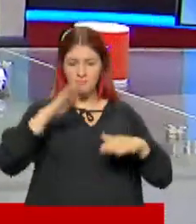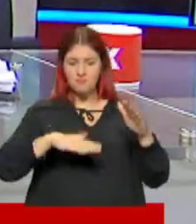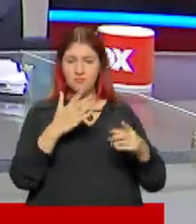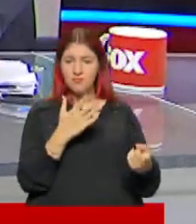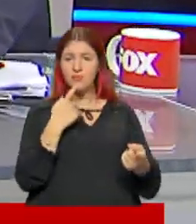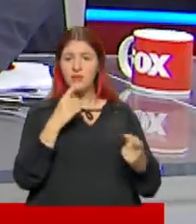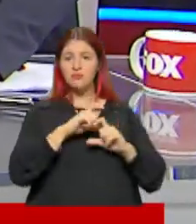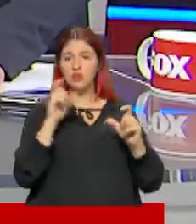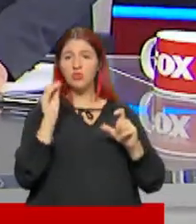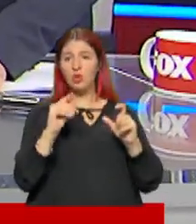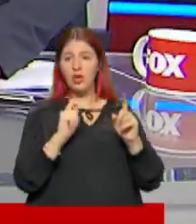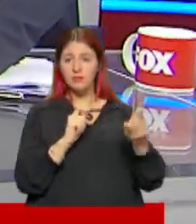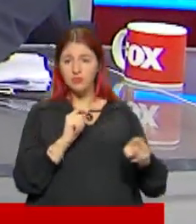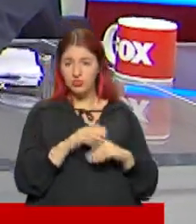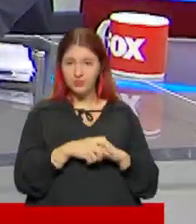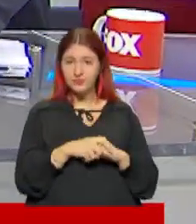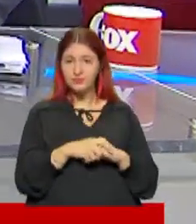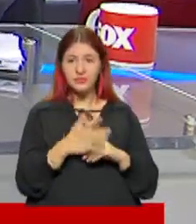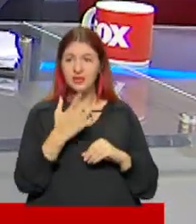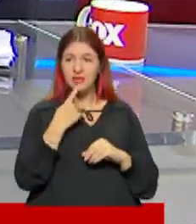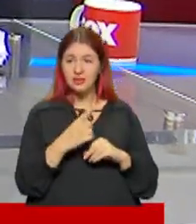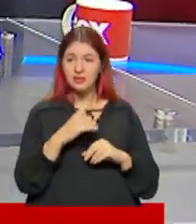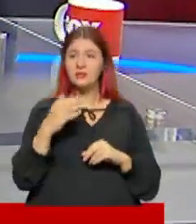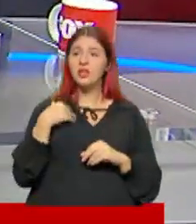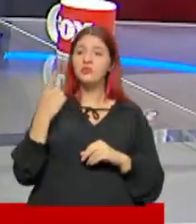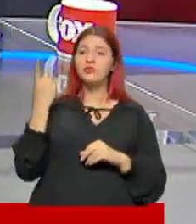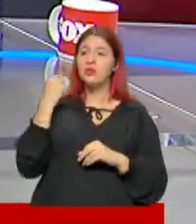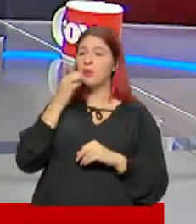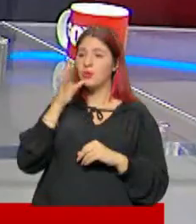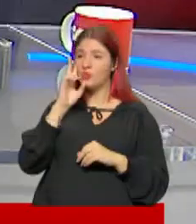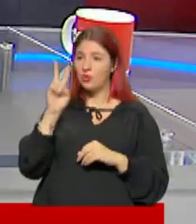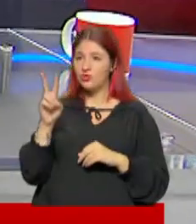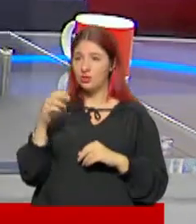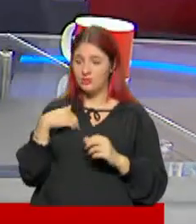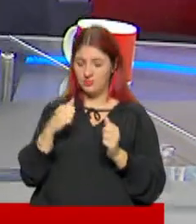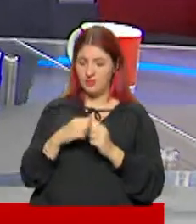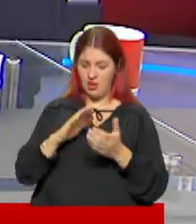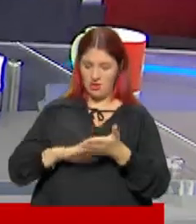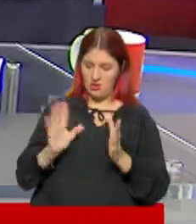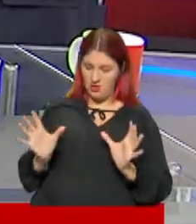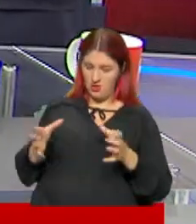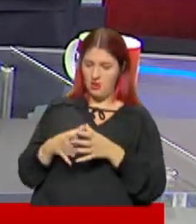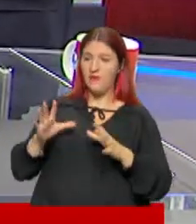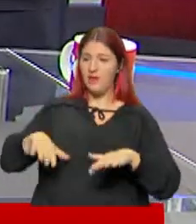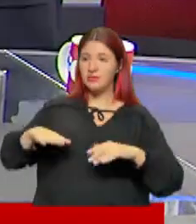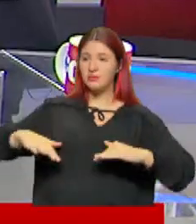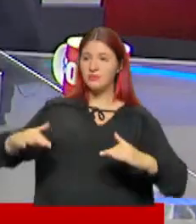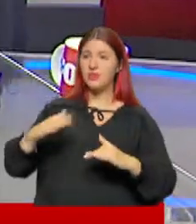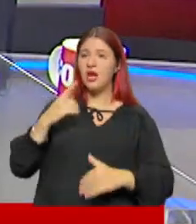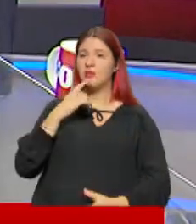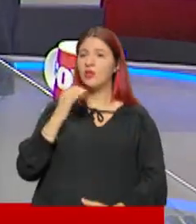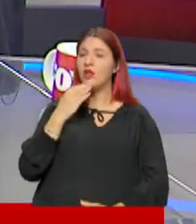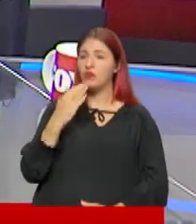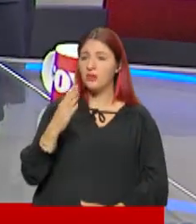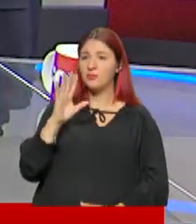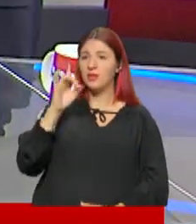diye manşetle okurlarının karşısında. Ne dersiniz? Ben şimdi dün haberi görünce yanımda arkadaşlar vardı, onlarla ağzımdan şöyle